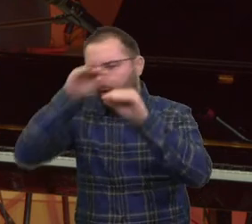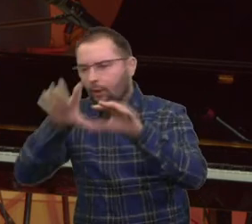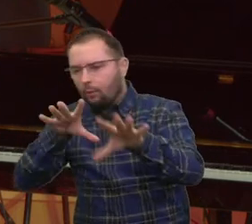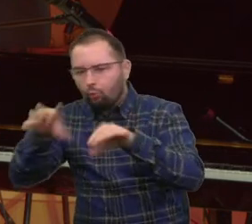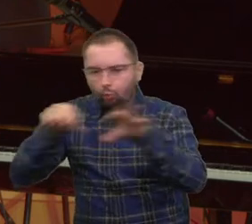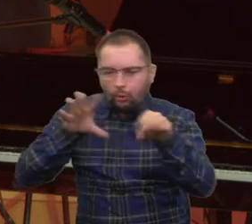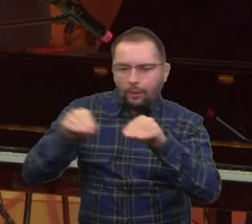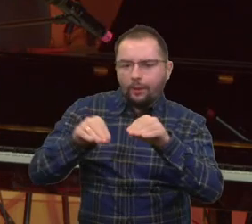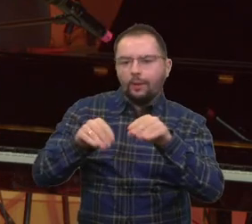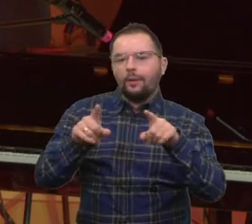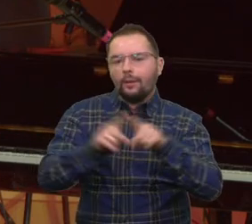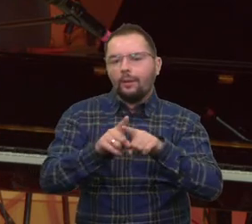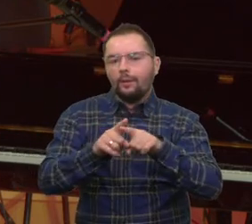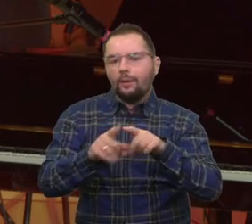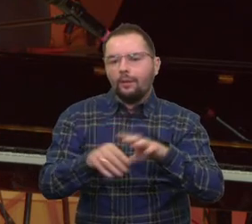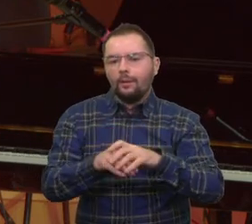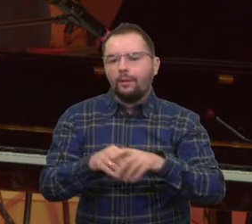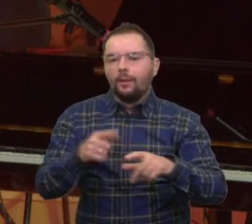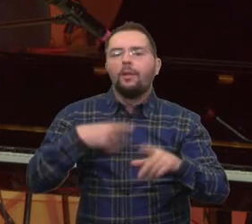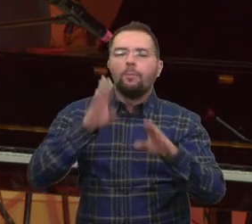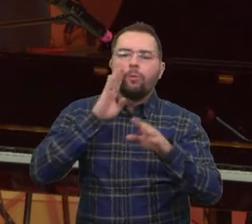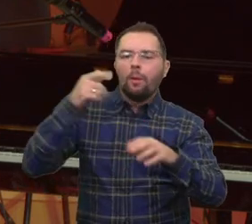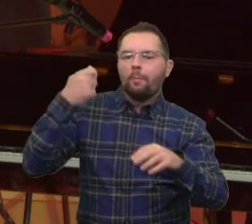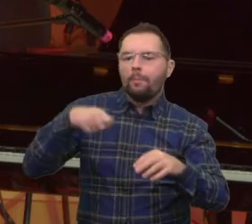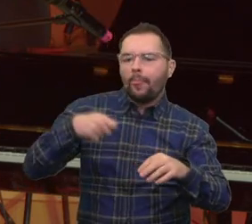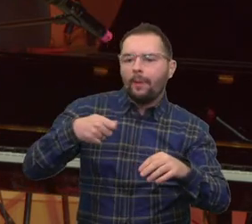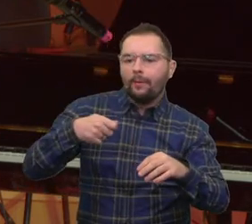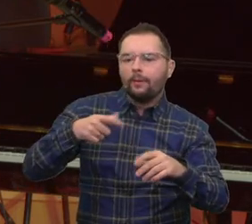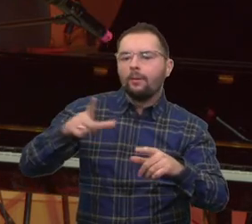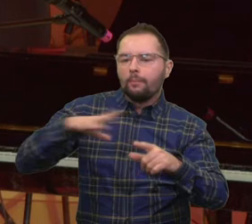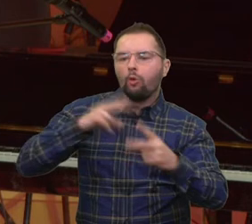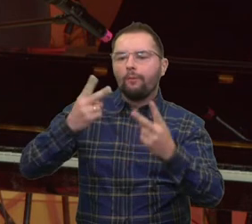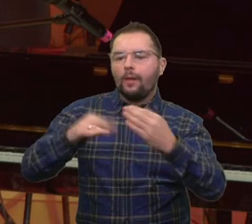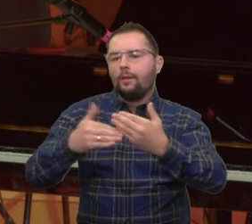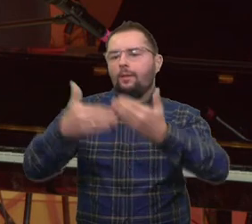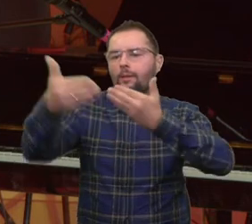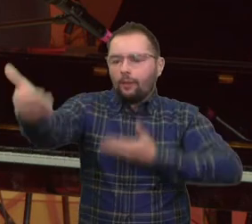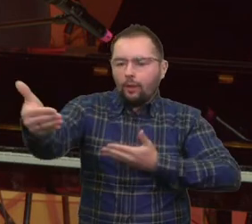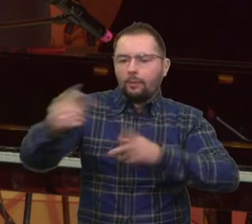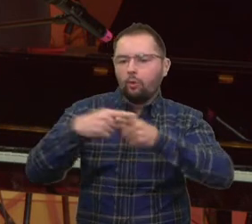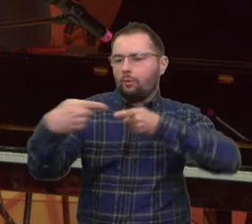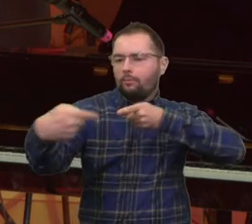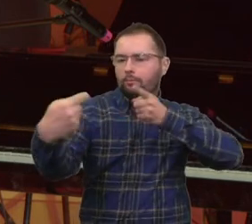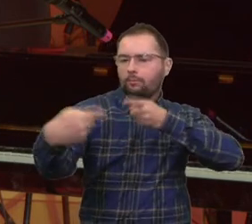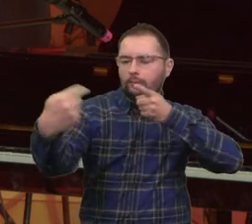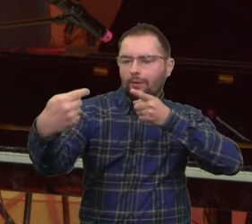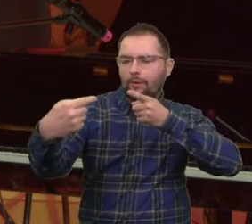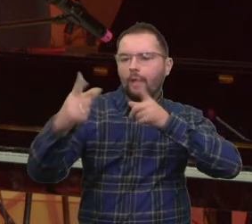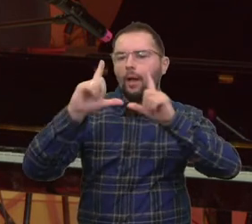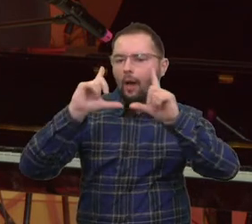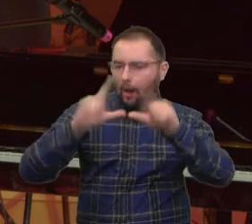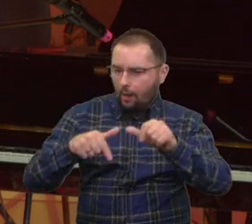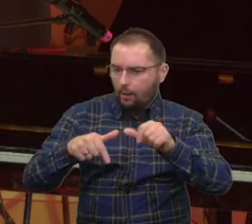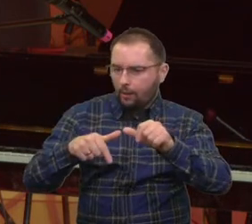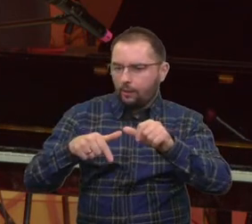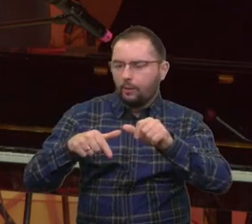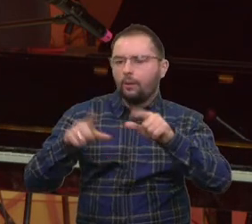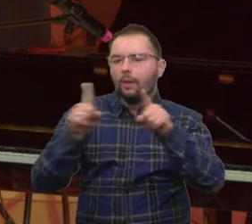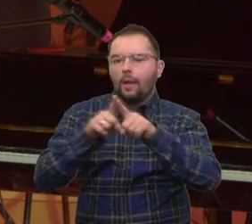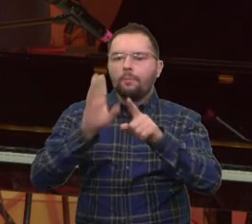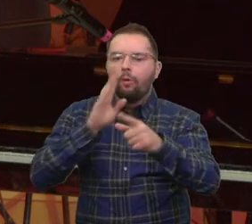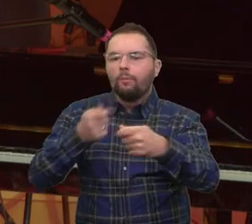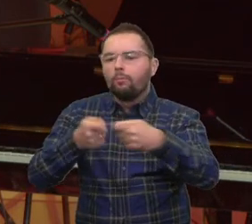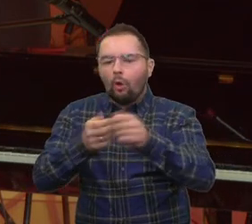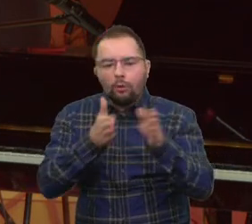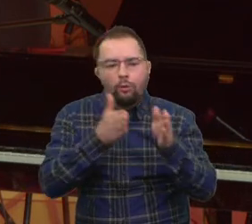Jest tutaj mój, jak mówię, zawsze ulubiony prezydent, z którym po różnych stronach często toczyliśmy różne spory, ale zawsze te drogi były